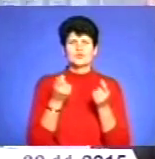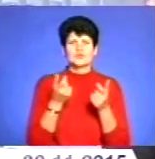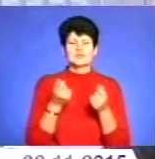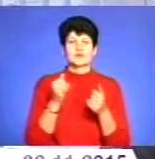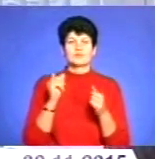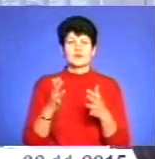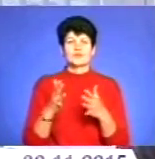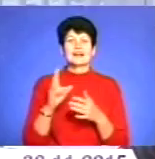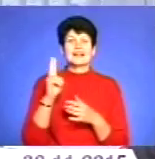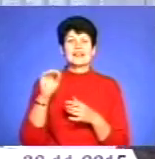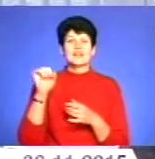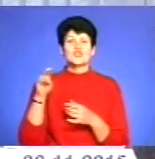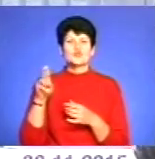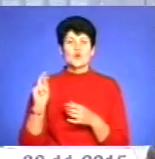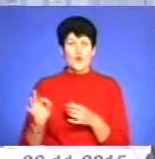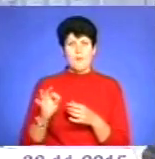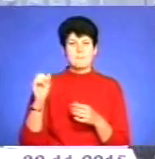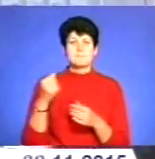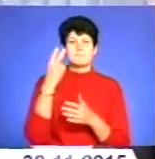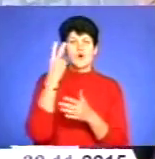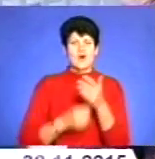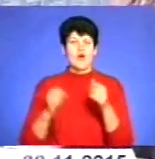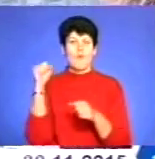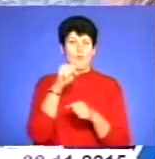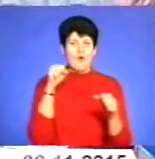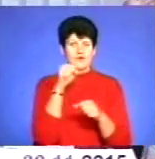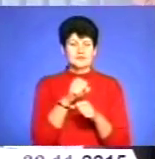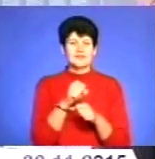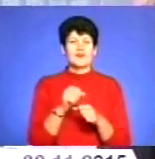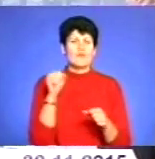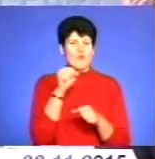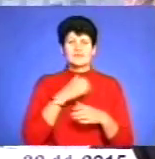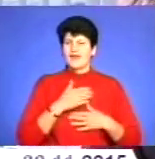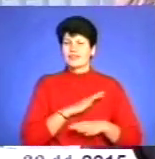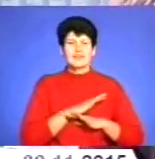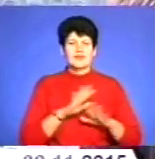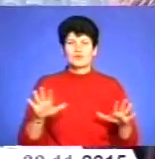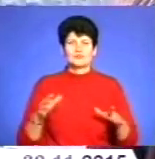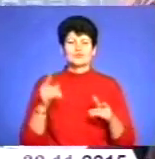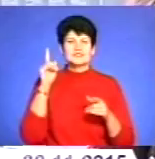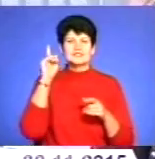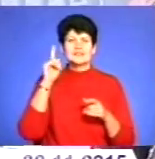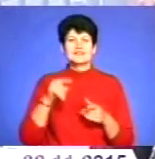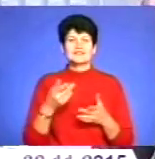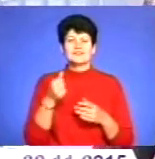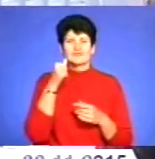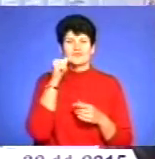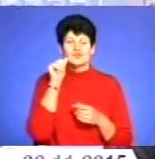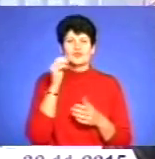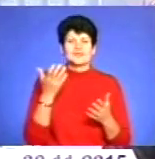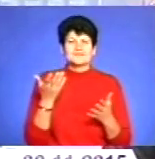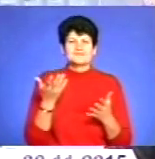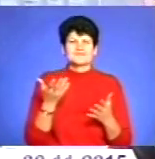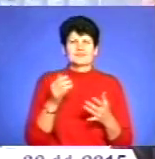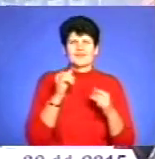крилечко пограв, то трошки погано. Любите бокс? Ні, я бокс не люблю, просто, знаєте, вчора якось так, він ще так